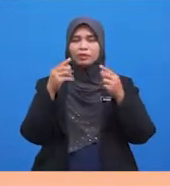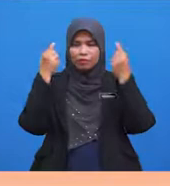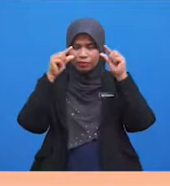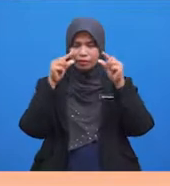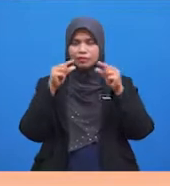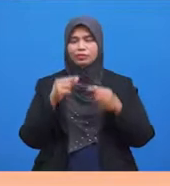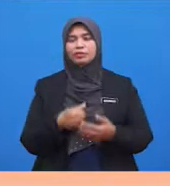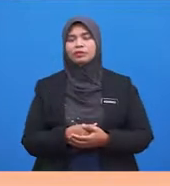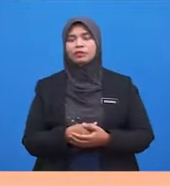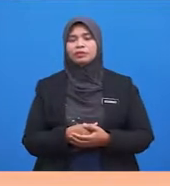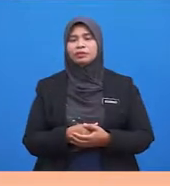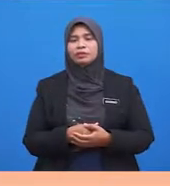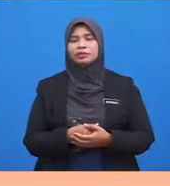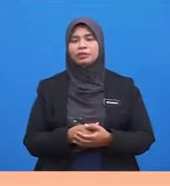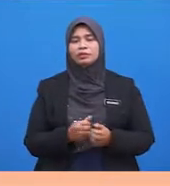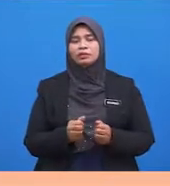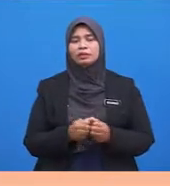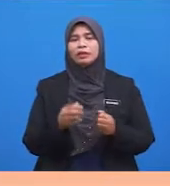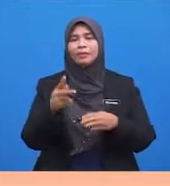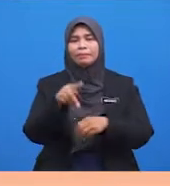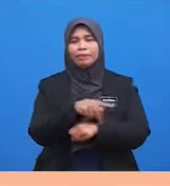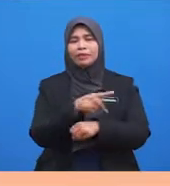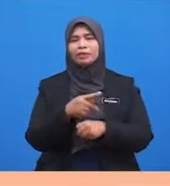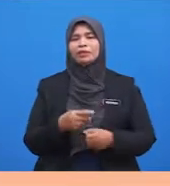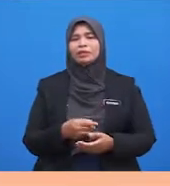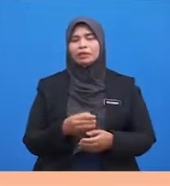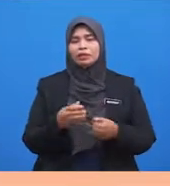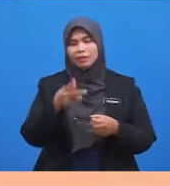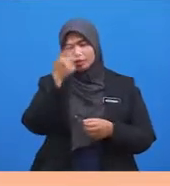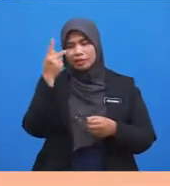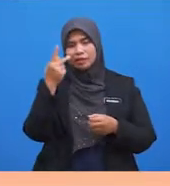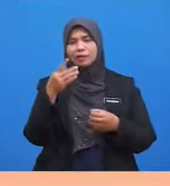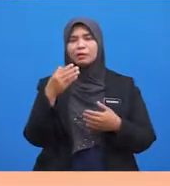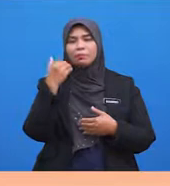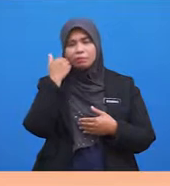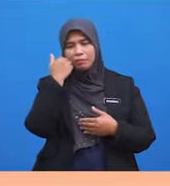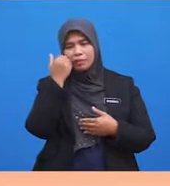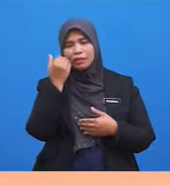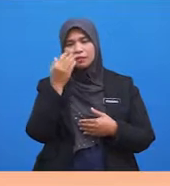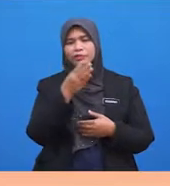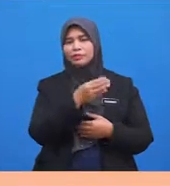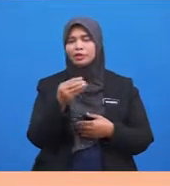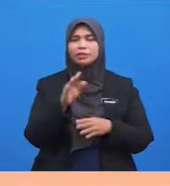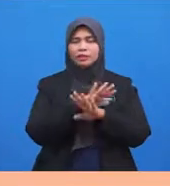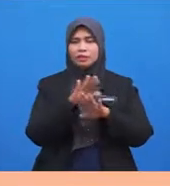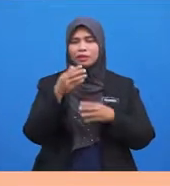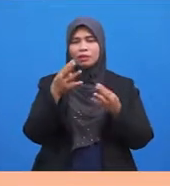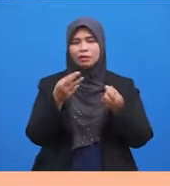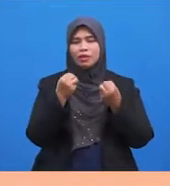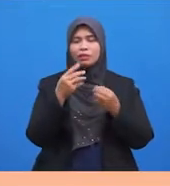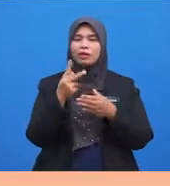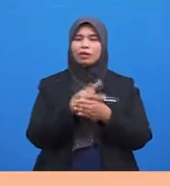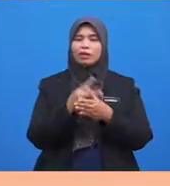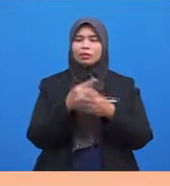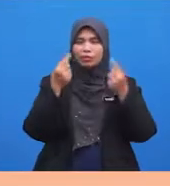Malik, dengan perlahan kerana segan dan tidak mahu mengganggu gurunya